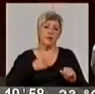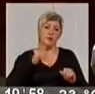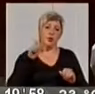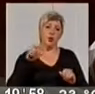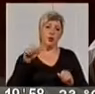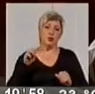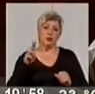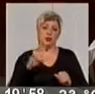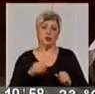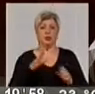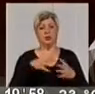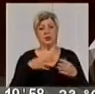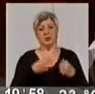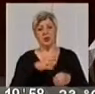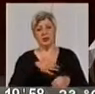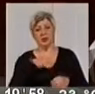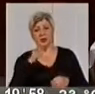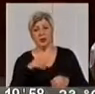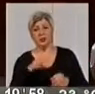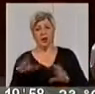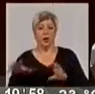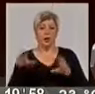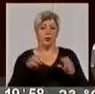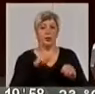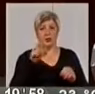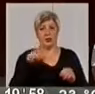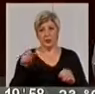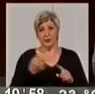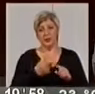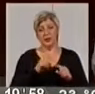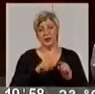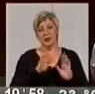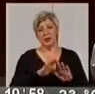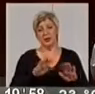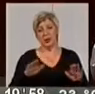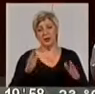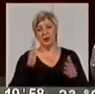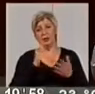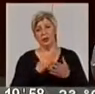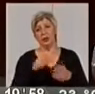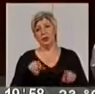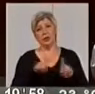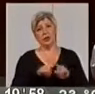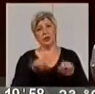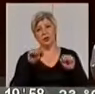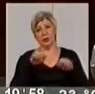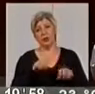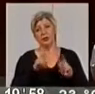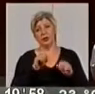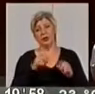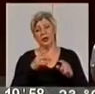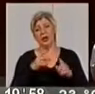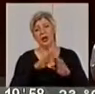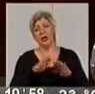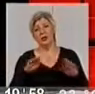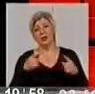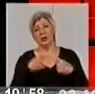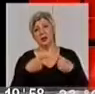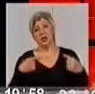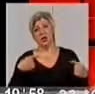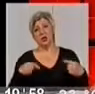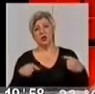сімей загиблих, більше дітей переселенців. Безумовно, ці діти мають абсолютно ті ж права, як і діти інших пільгових категорій.